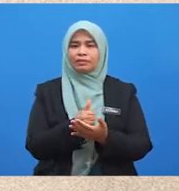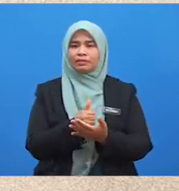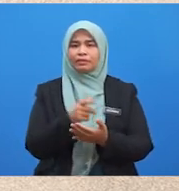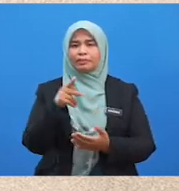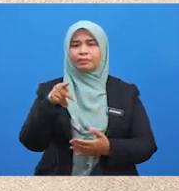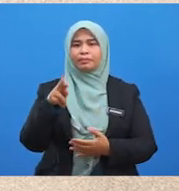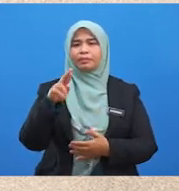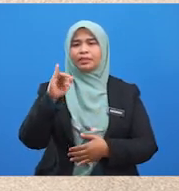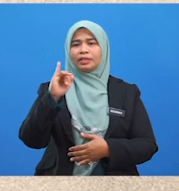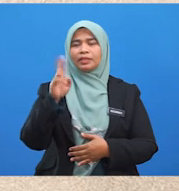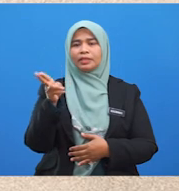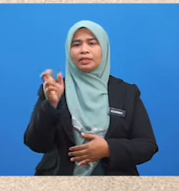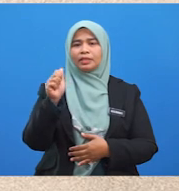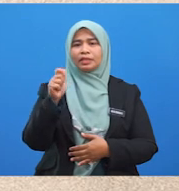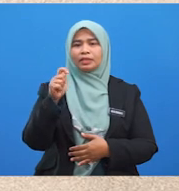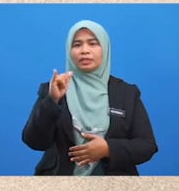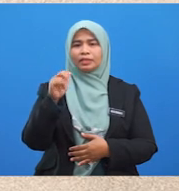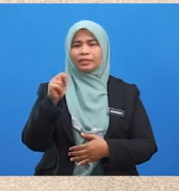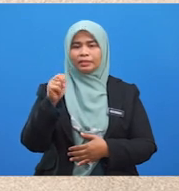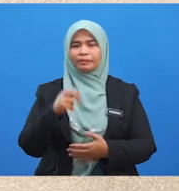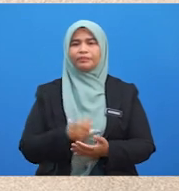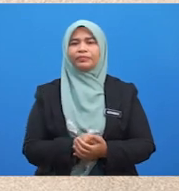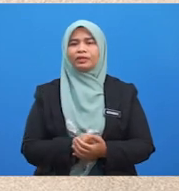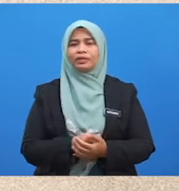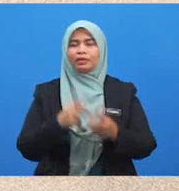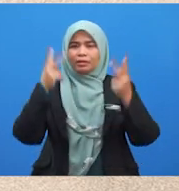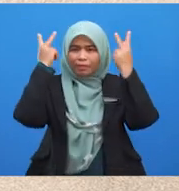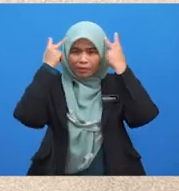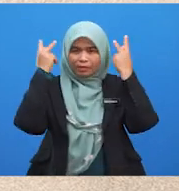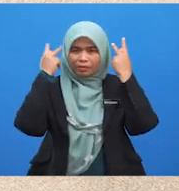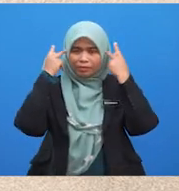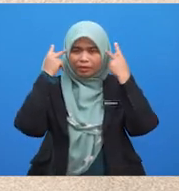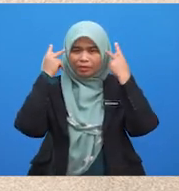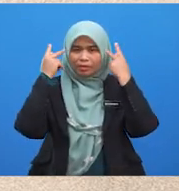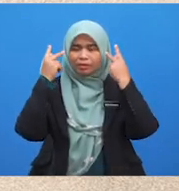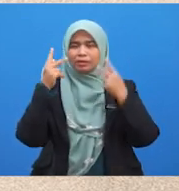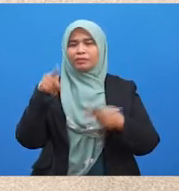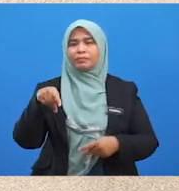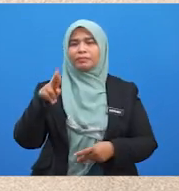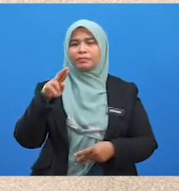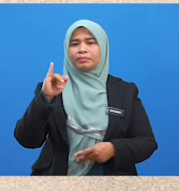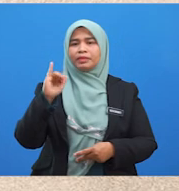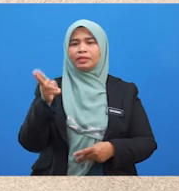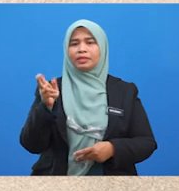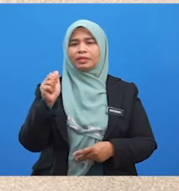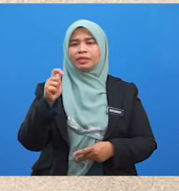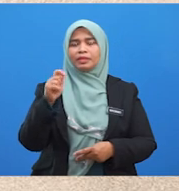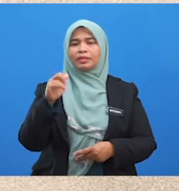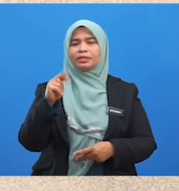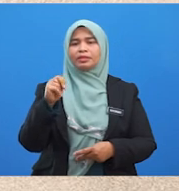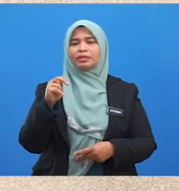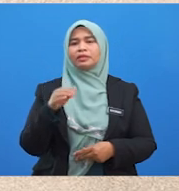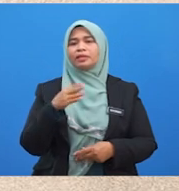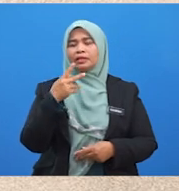keprihatinan. Sebagai contoh, peguam bela prihatin akan nasib Bulat yang miskin dan